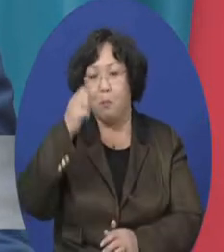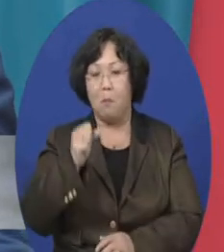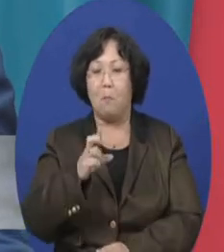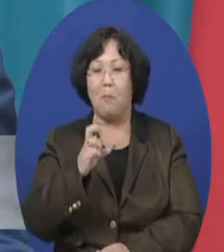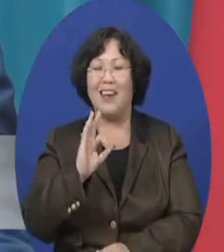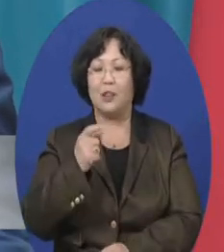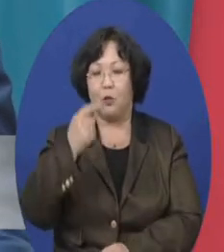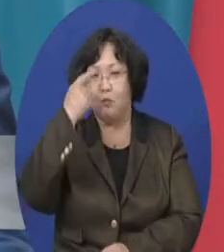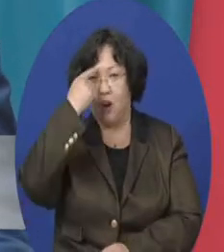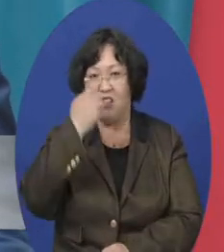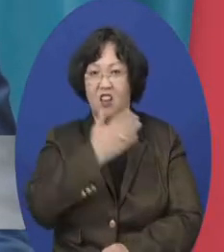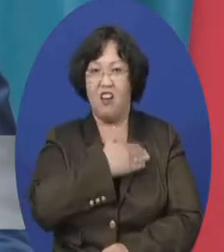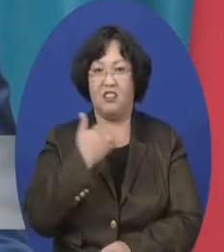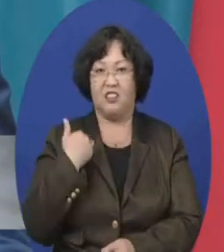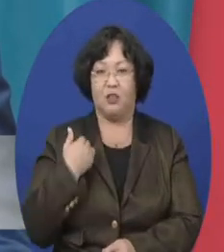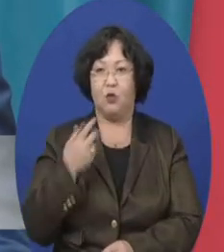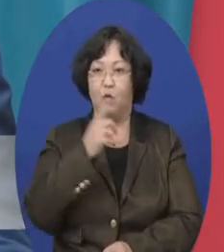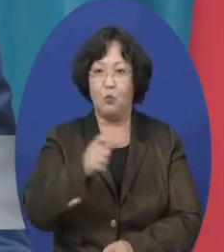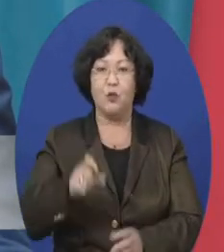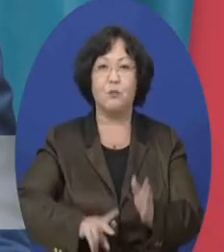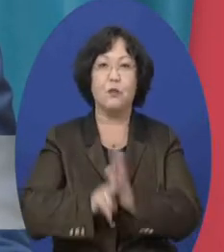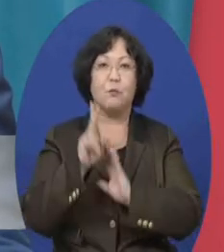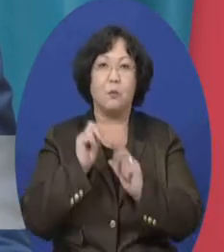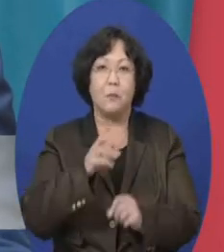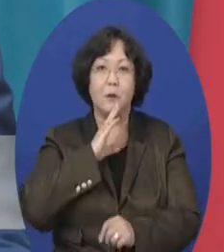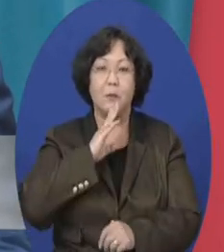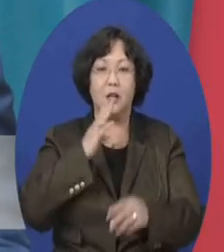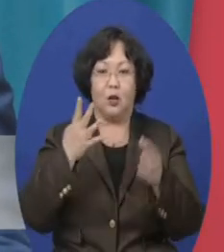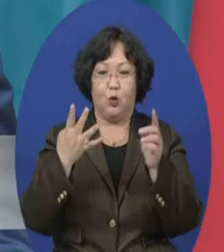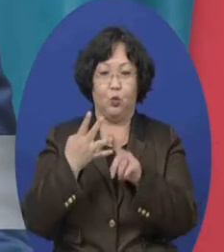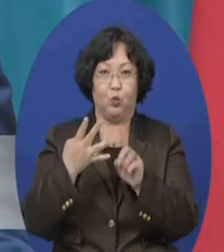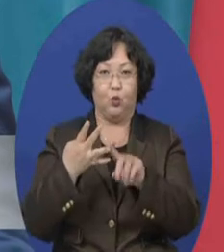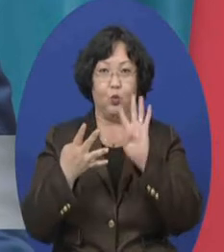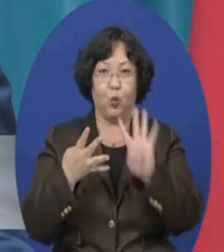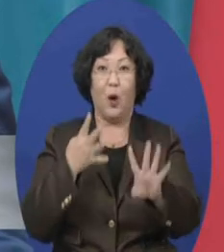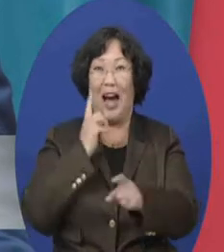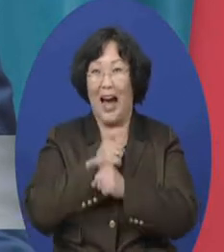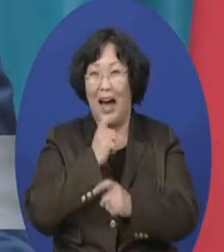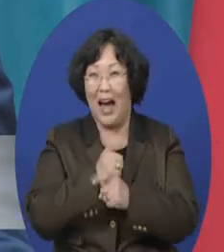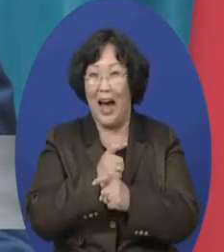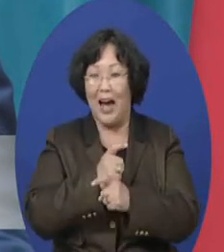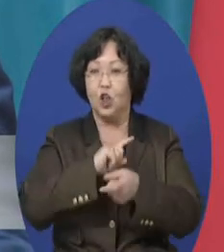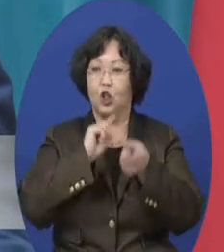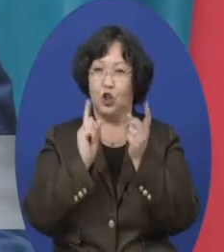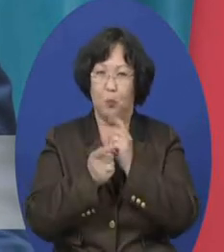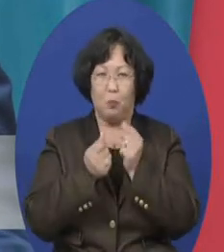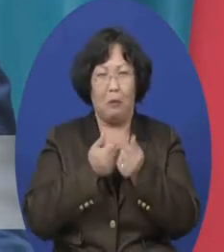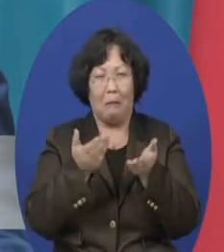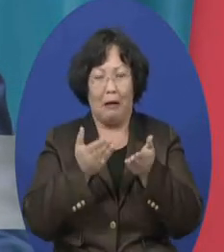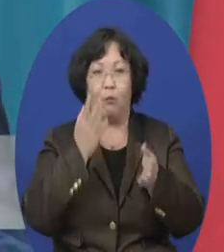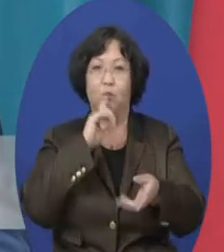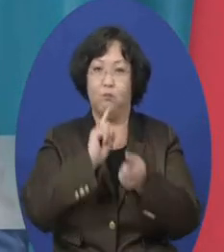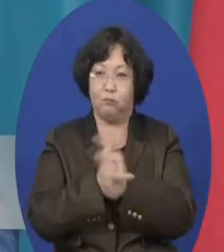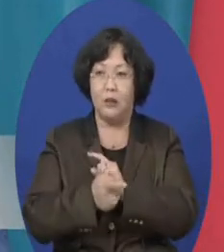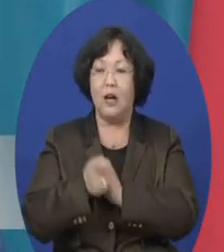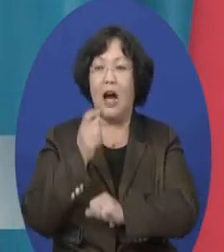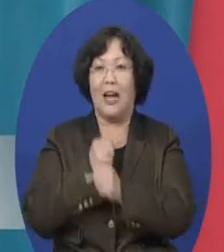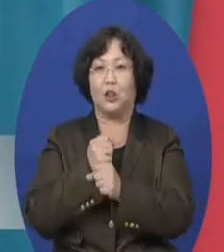болгоно гэж. Дөрөвдүгээрт халамжаас хөдөлмөр шилжих бодлогыг одоо үе шаттайгаар цааш